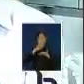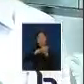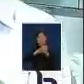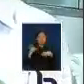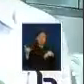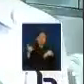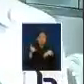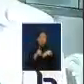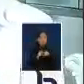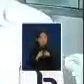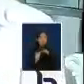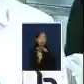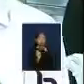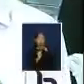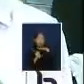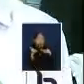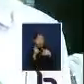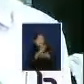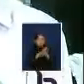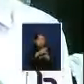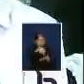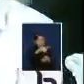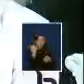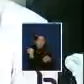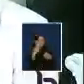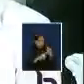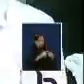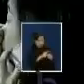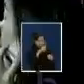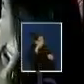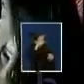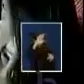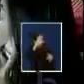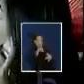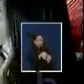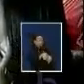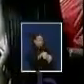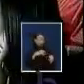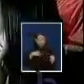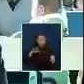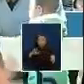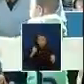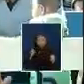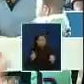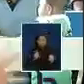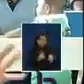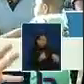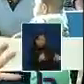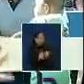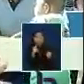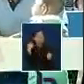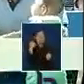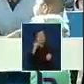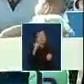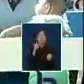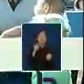าลเนี่ยก็ไปรับเชื้อจากเพื่อนที่เป็น1หรือ2คนในห้องเรียนก็เลยติดต่อกัน ครับเพื่อนท่านผอ.ครับอยากให้ผอ.เล่าให้ฟังว่าอาการของโร